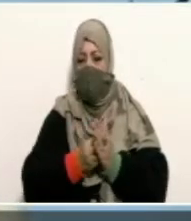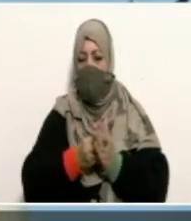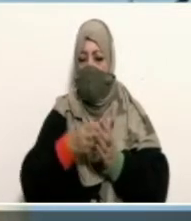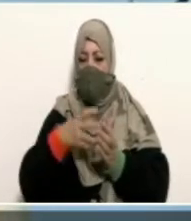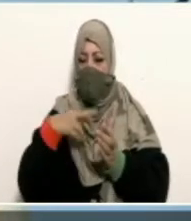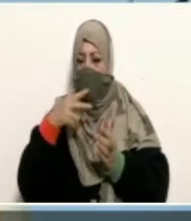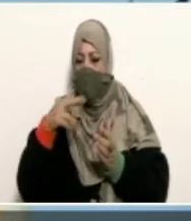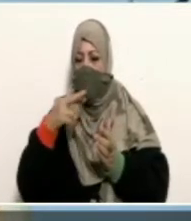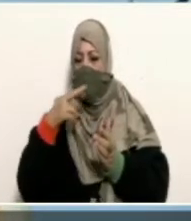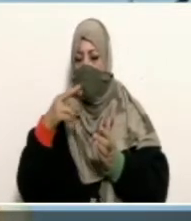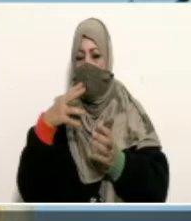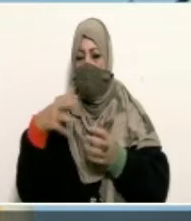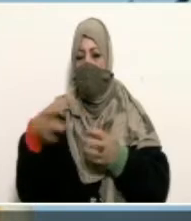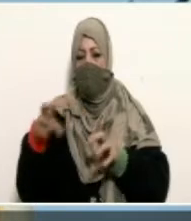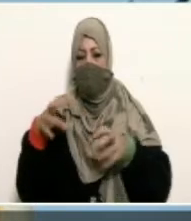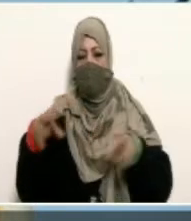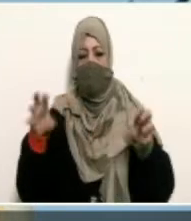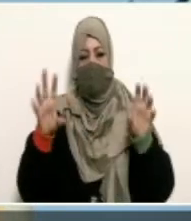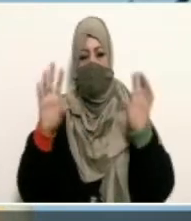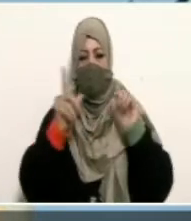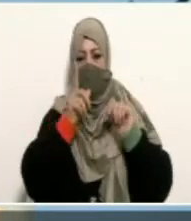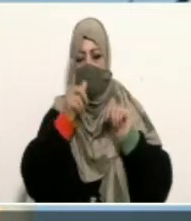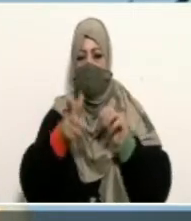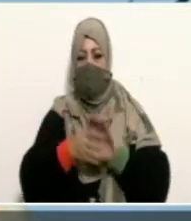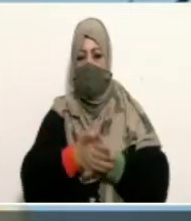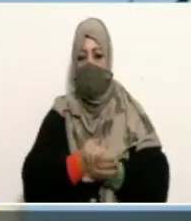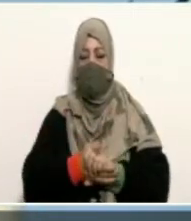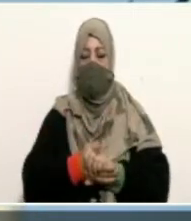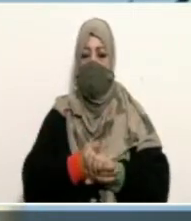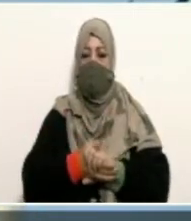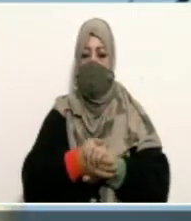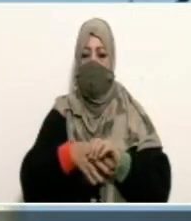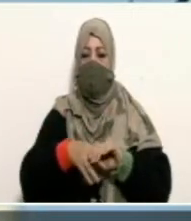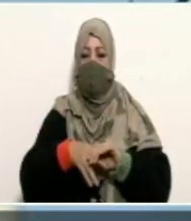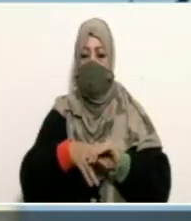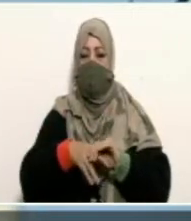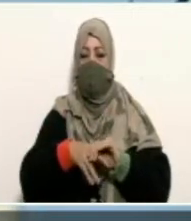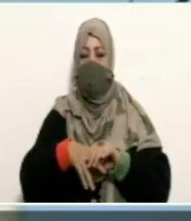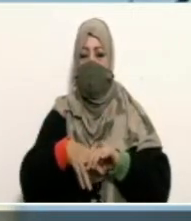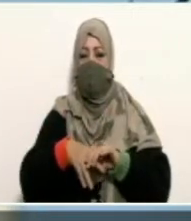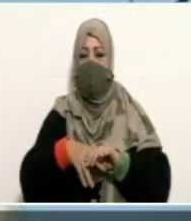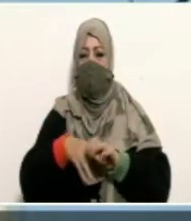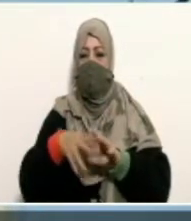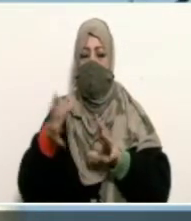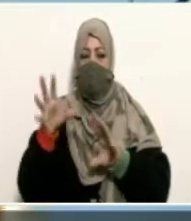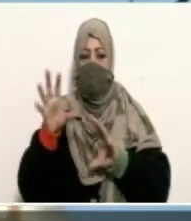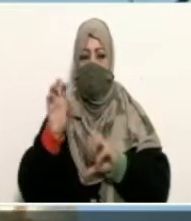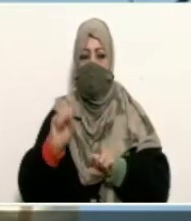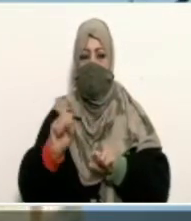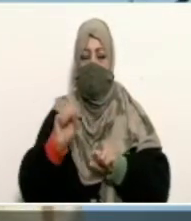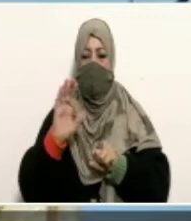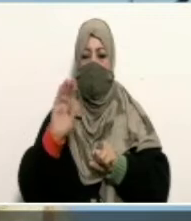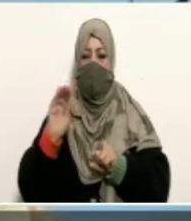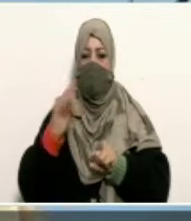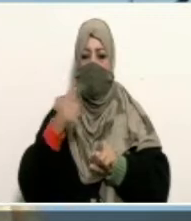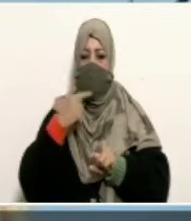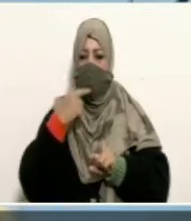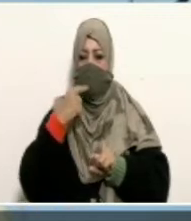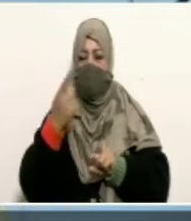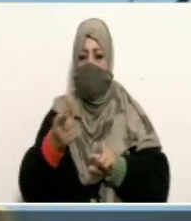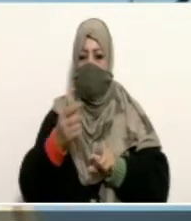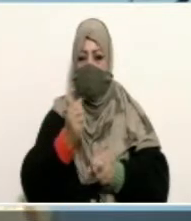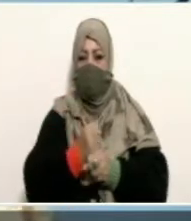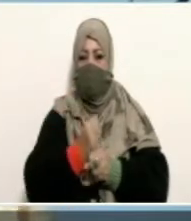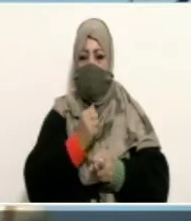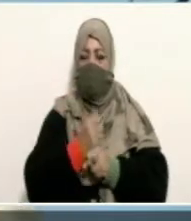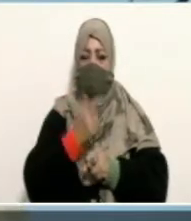أعلم. فهذا فيما يتعلق بمسألة الحبس على الذكور دون الإناث، وعلى هذا يعني من